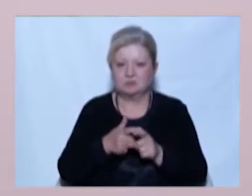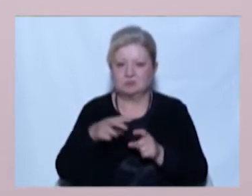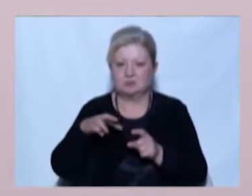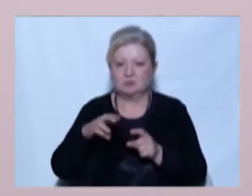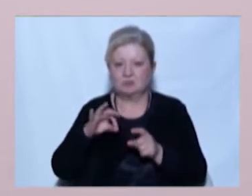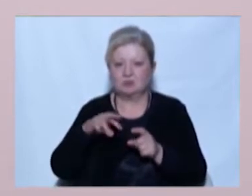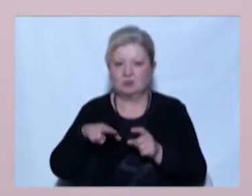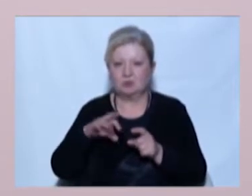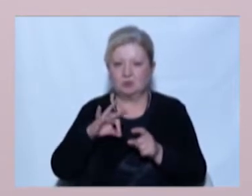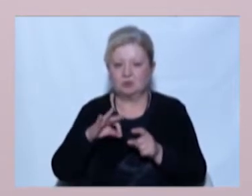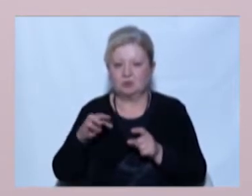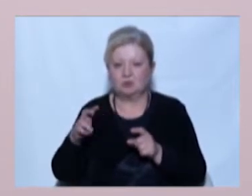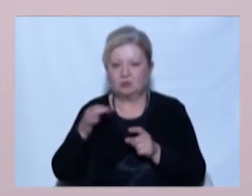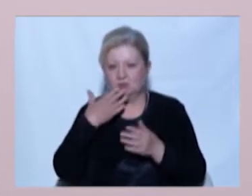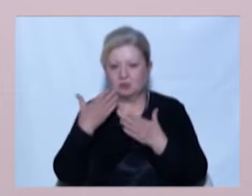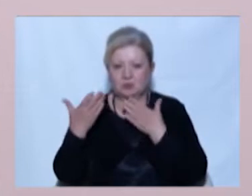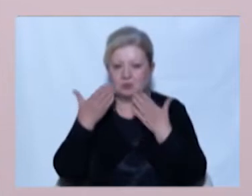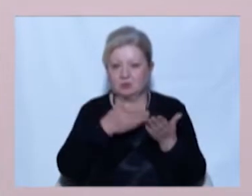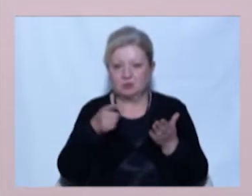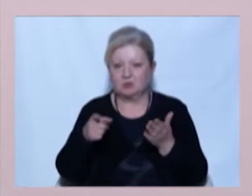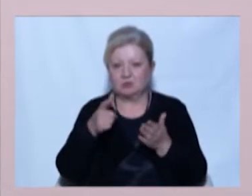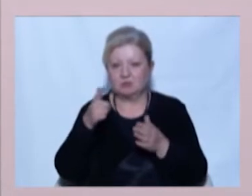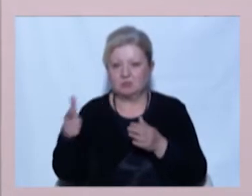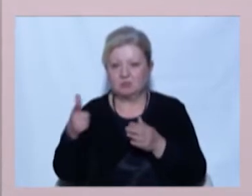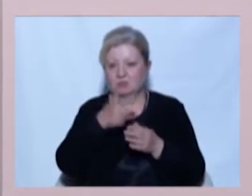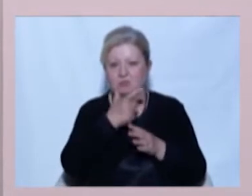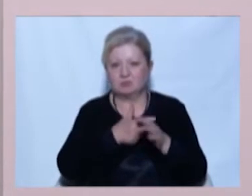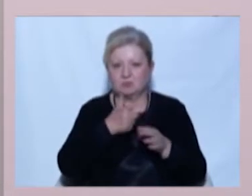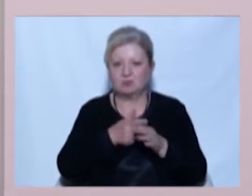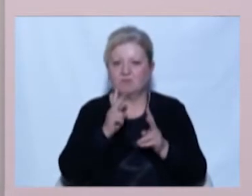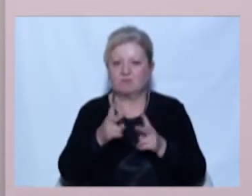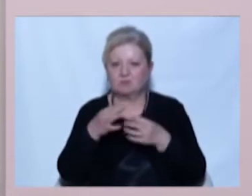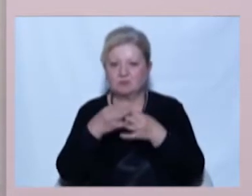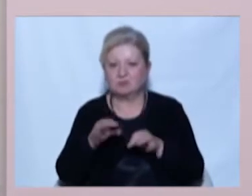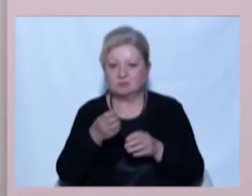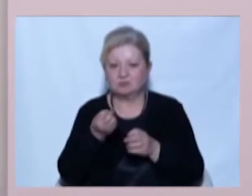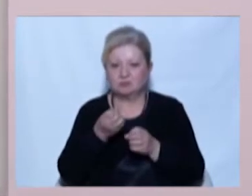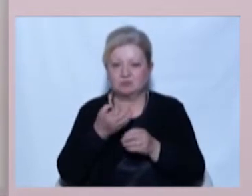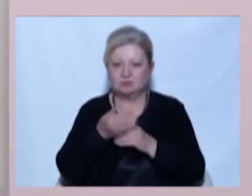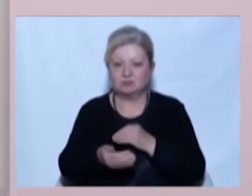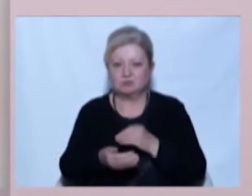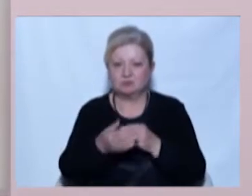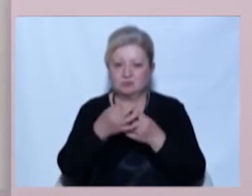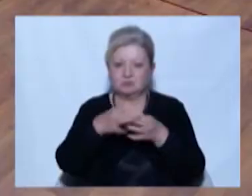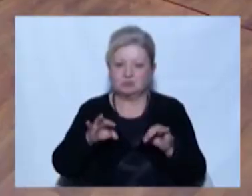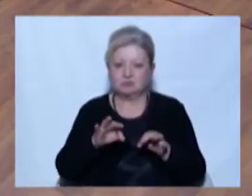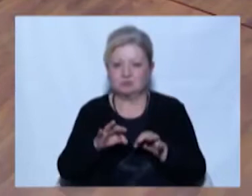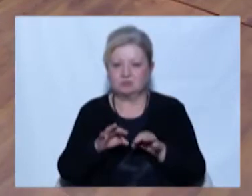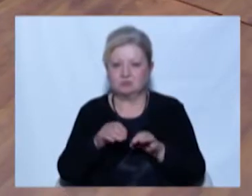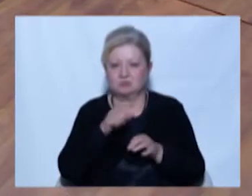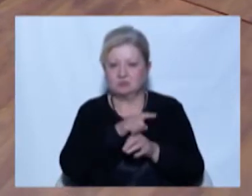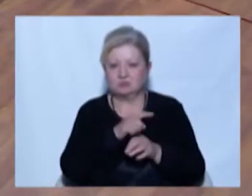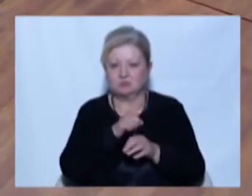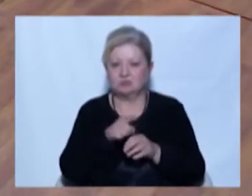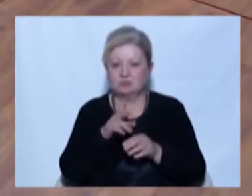მოლოტოვი და ეკითხება მოლოტოვი სტალინს, ვინ გავათავისუფლოთ შემდეგი თავისუფლებისაგან. ეს მიანიშნებდა იმაზე,